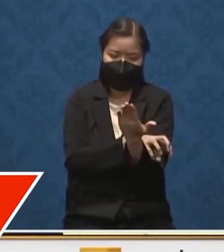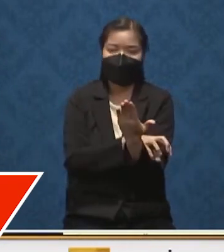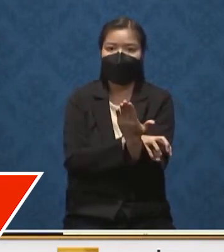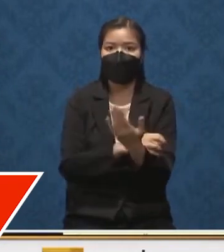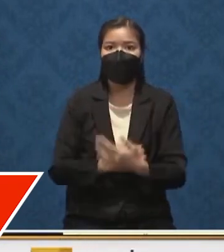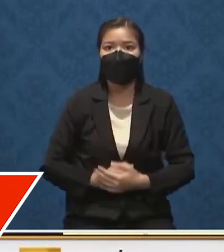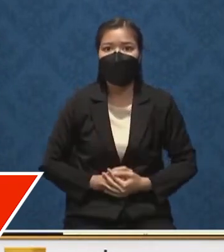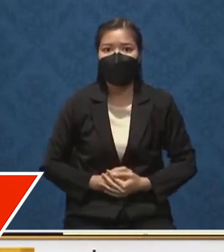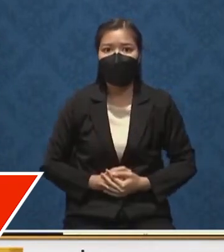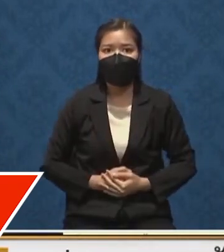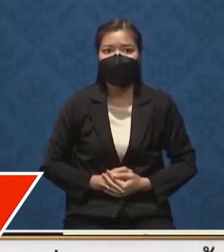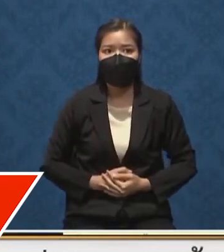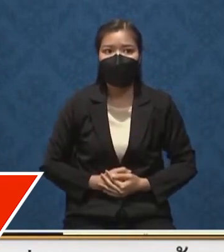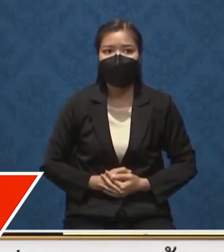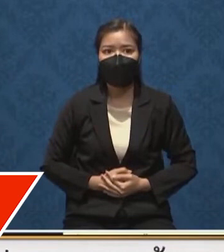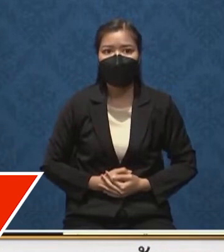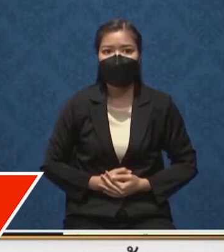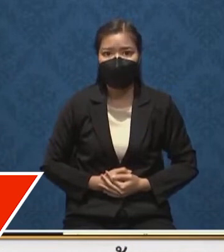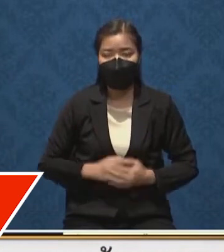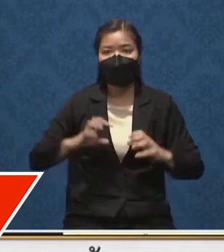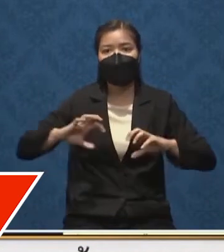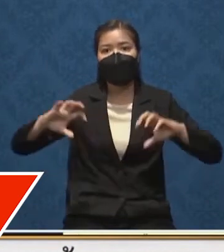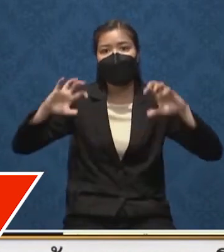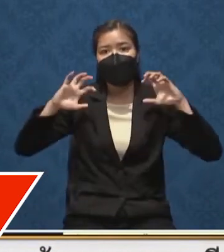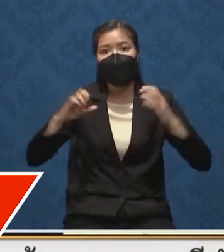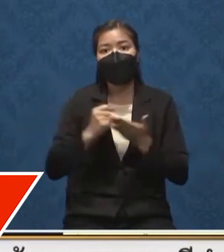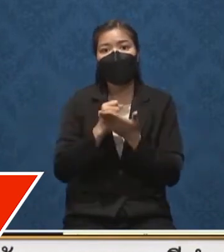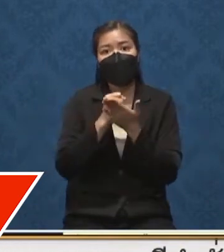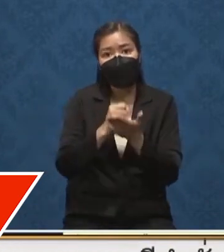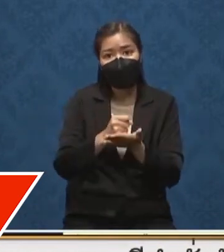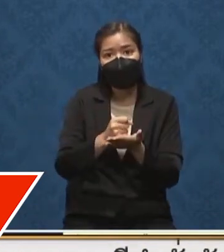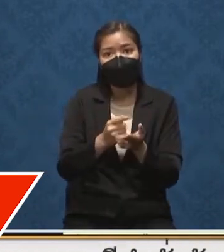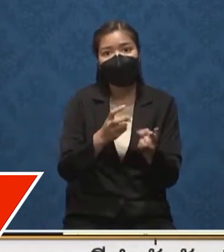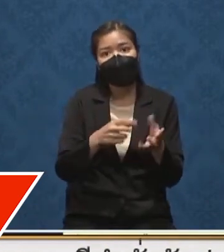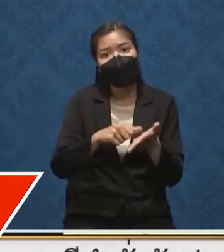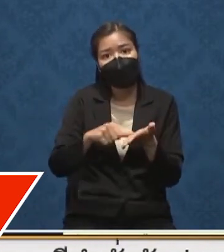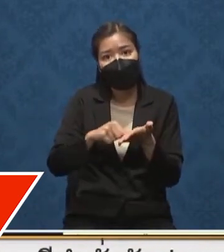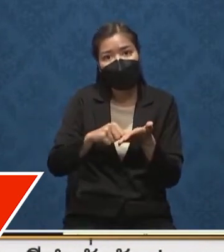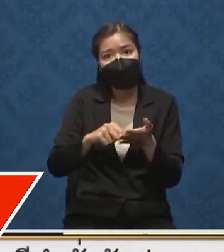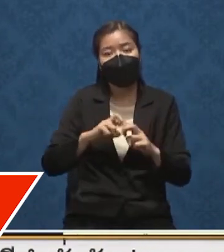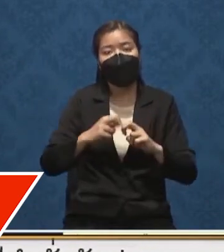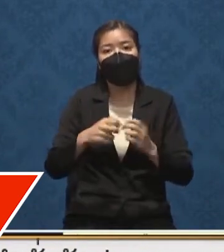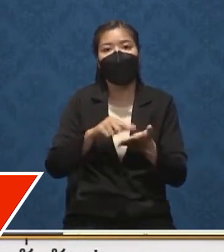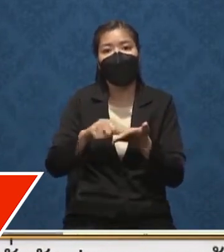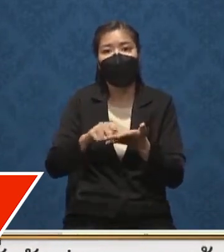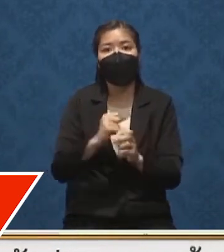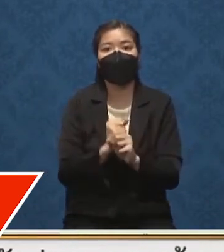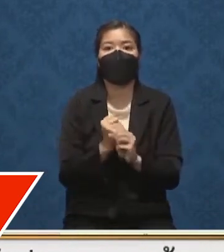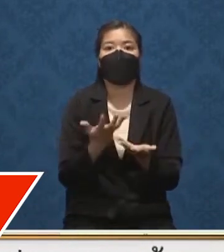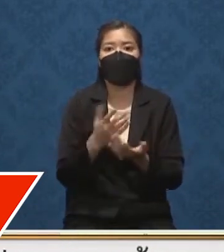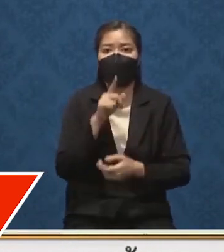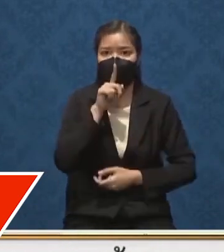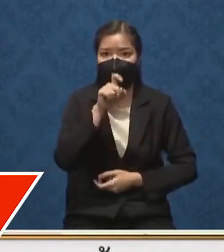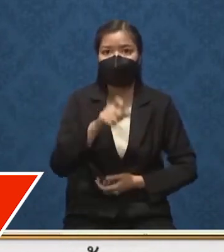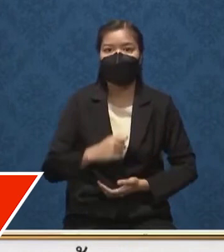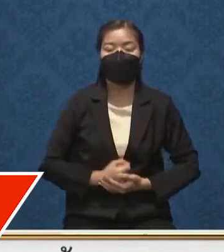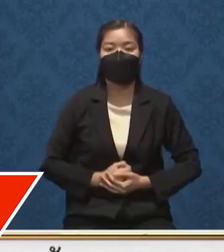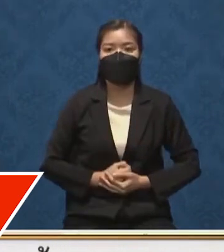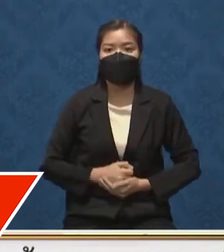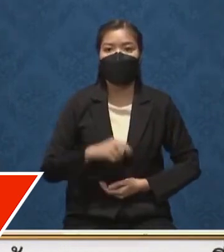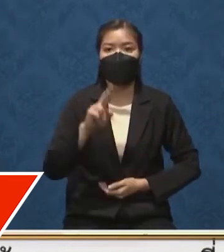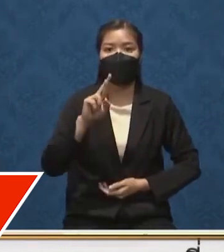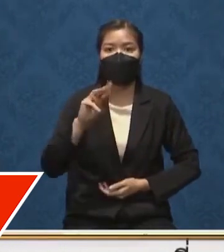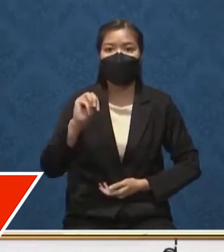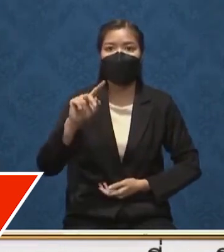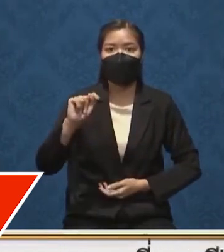และแก้ปัญหาให้เขาอย่างไรครับอยากจะถามคำถามนี้ครับเชิญรัฐมนตรีตอบครับ